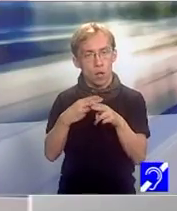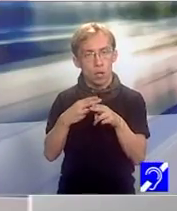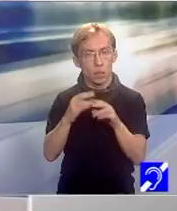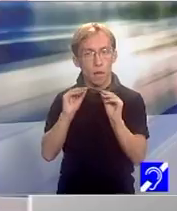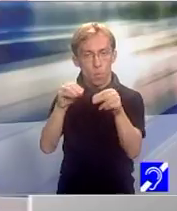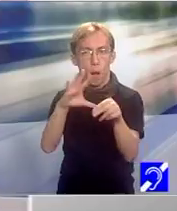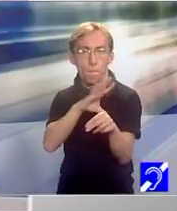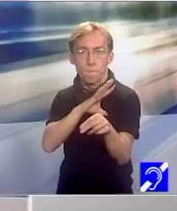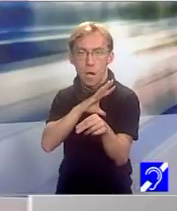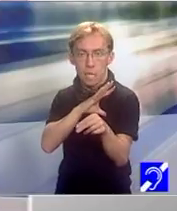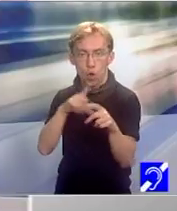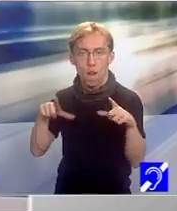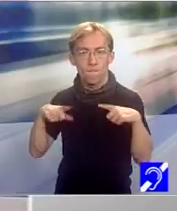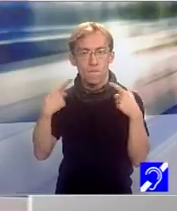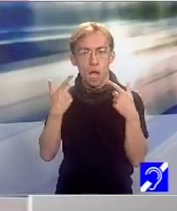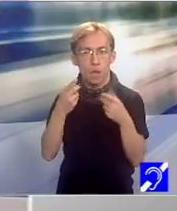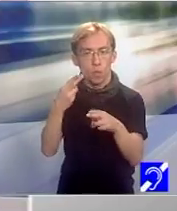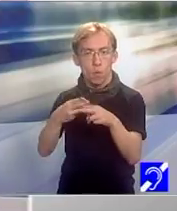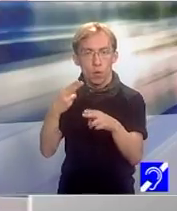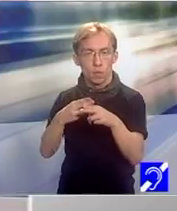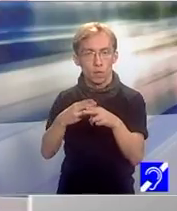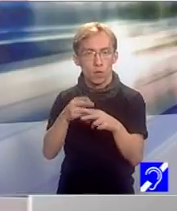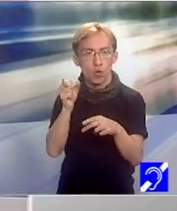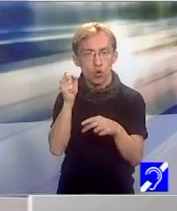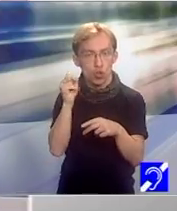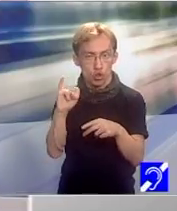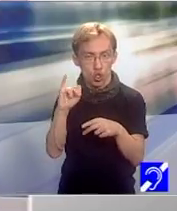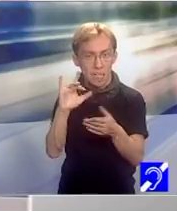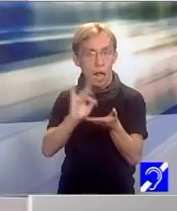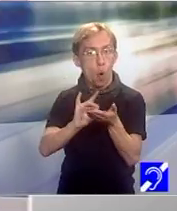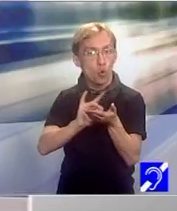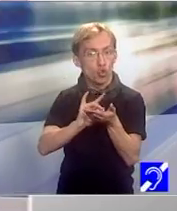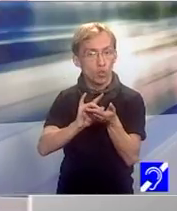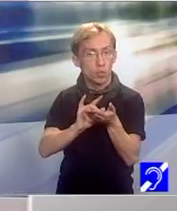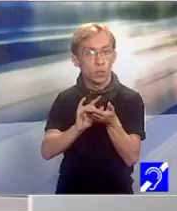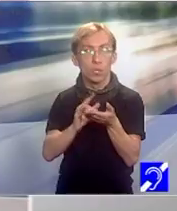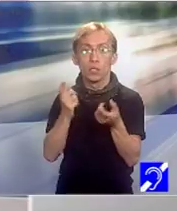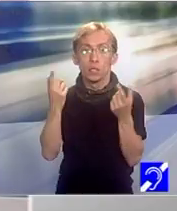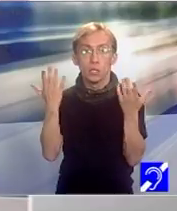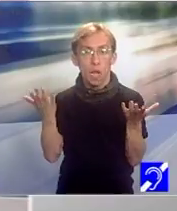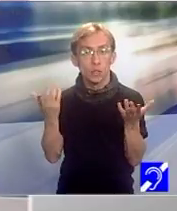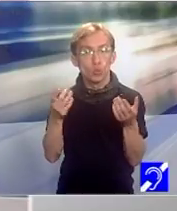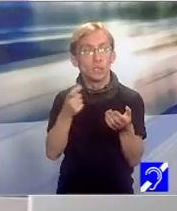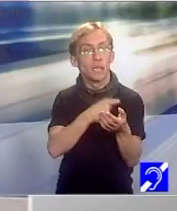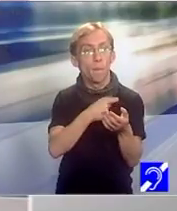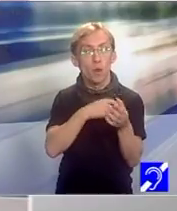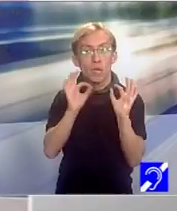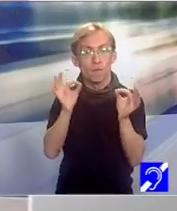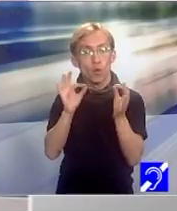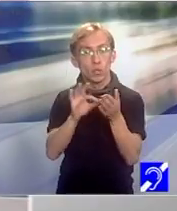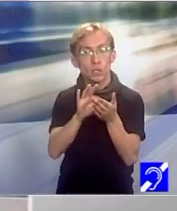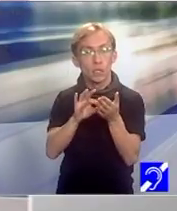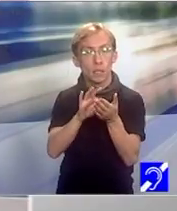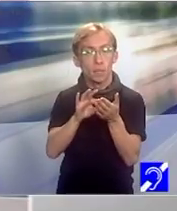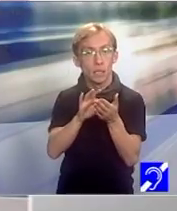pericol viața bolnavului și este de urgență, atunci se admite aducerea medicamentului contra cost în